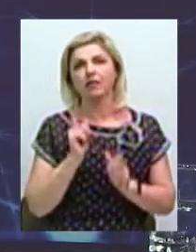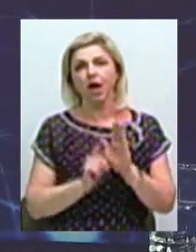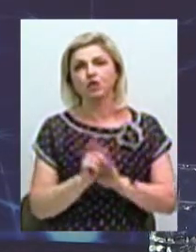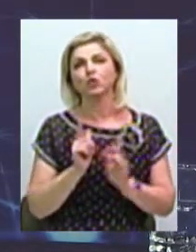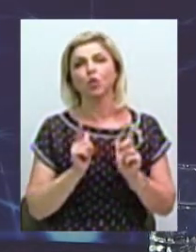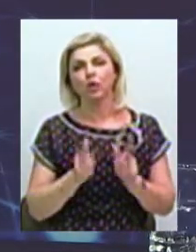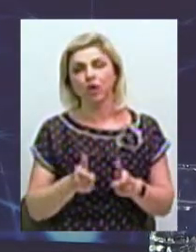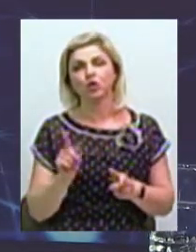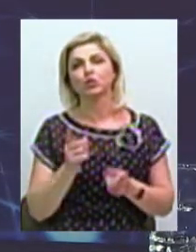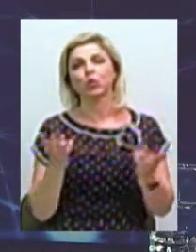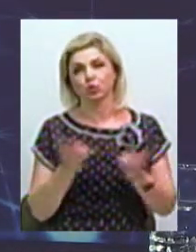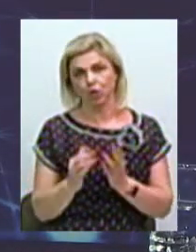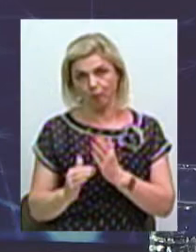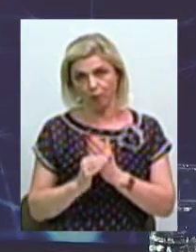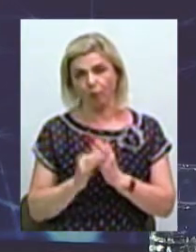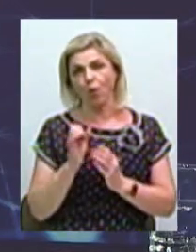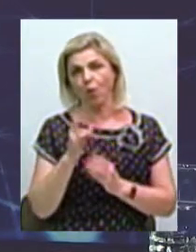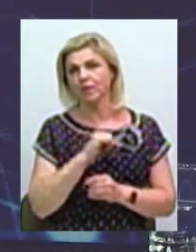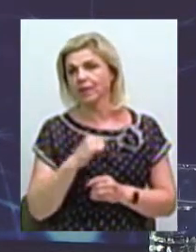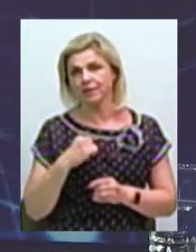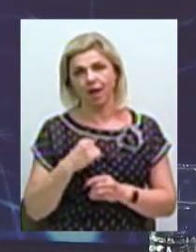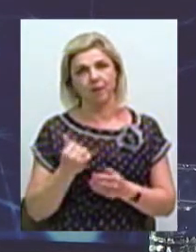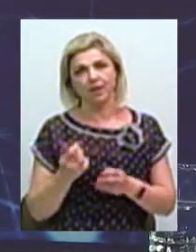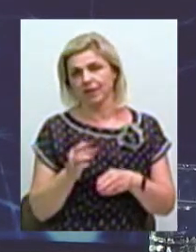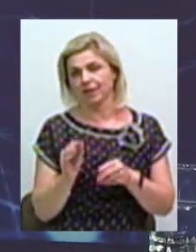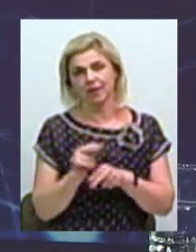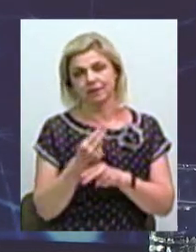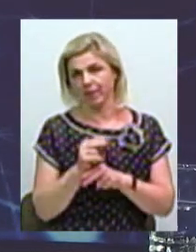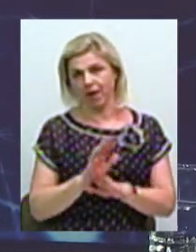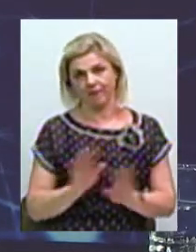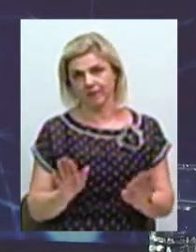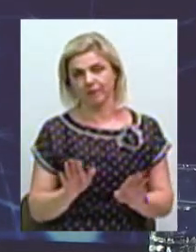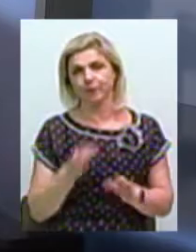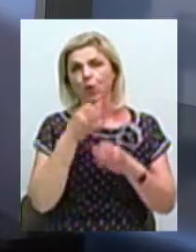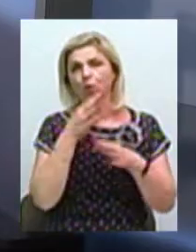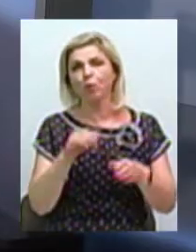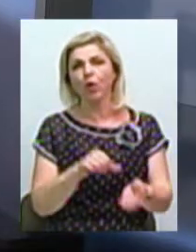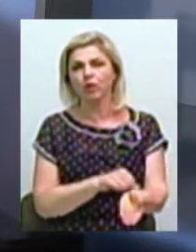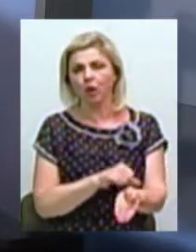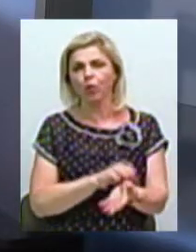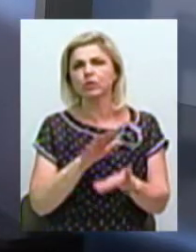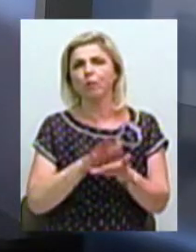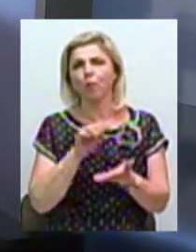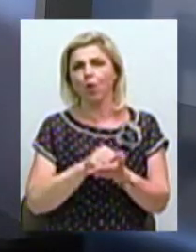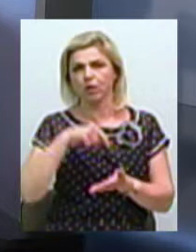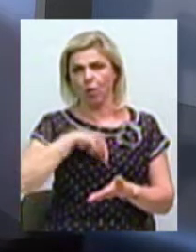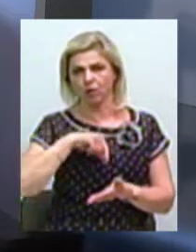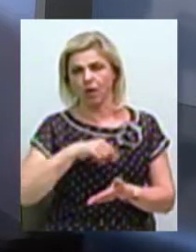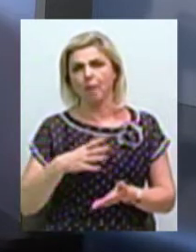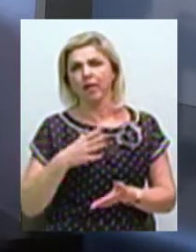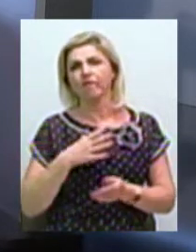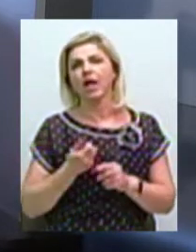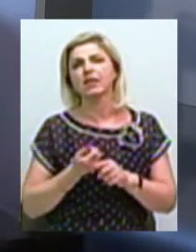соглашаться, что да, ему нужна помощь, и он с этим сам не справится. Будь-який наркотик руйнує організм. Іноді буває достатньо кілька